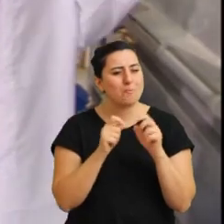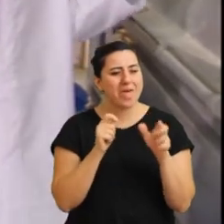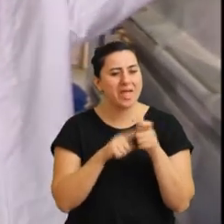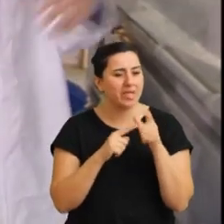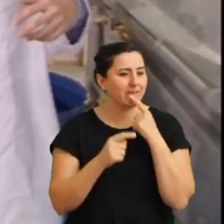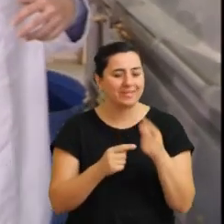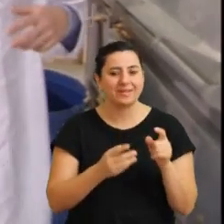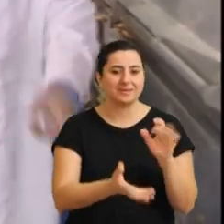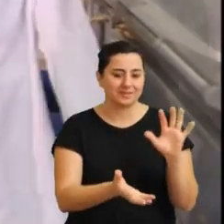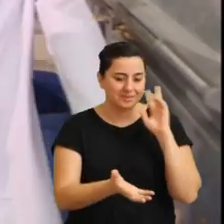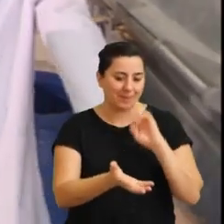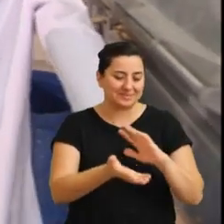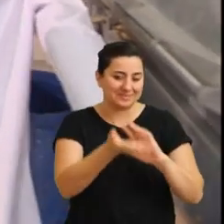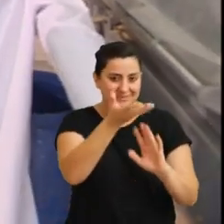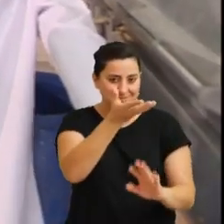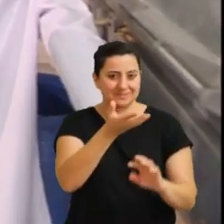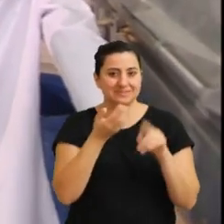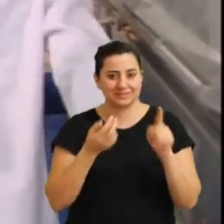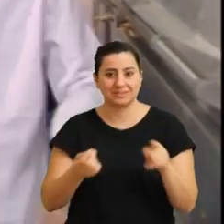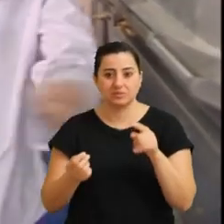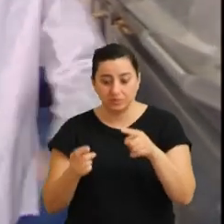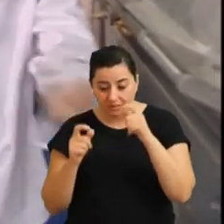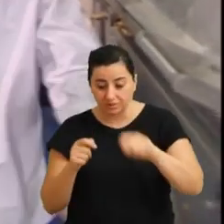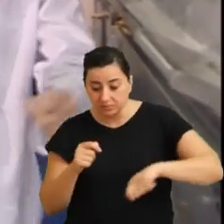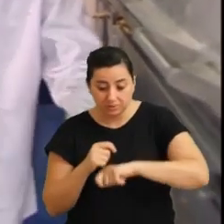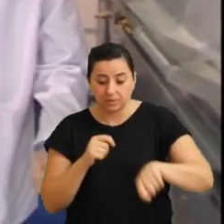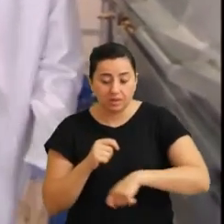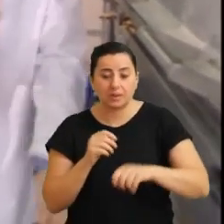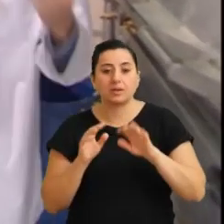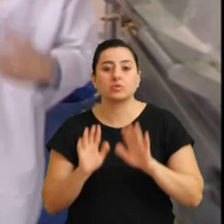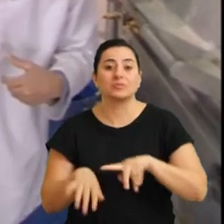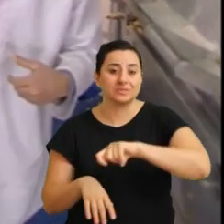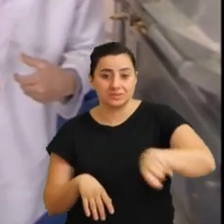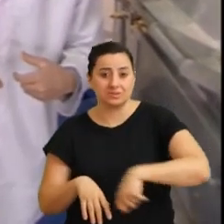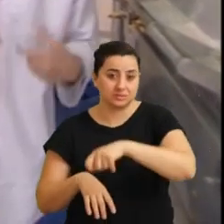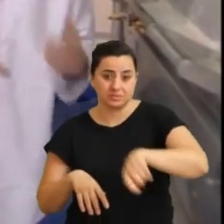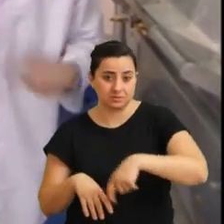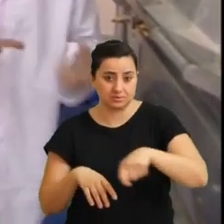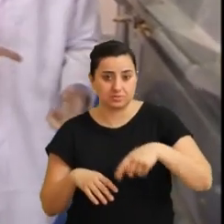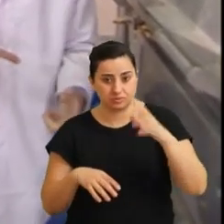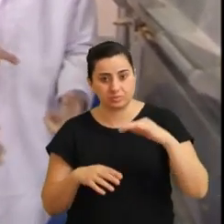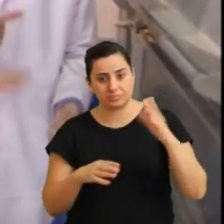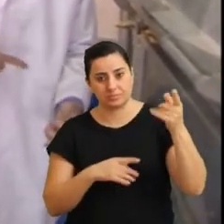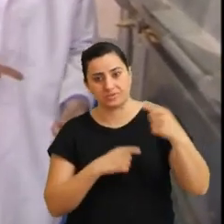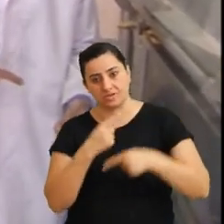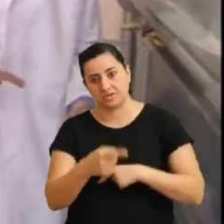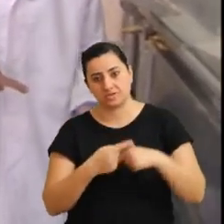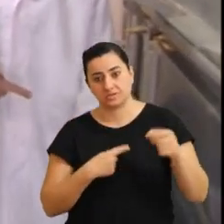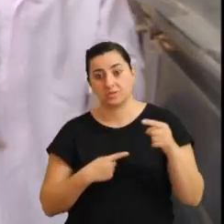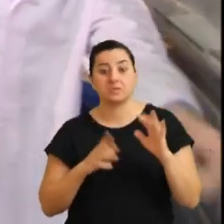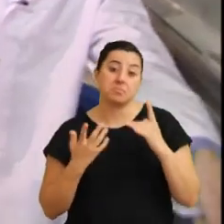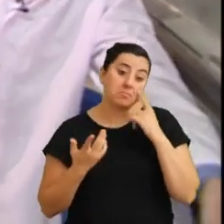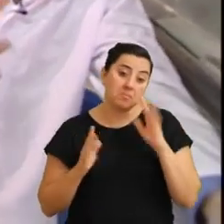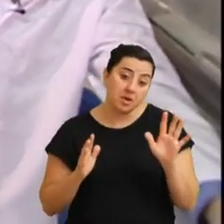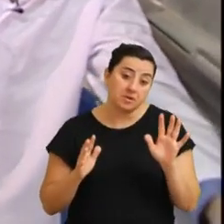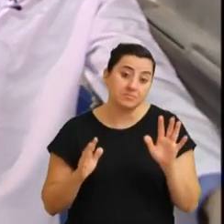Tamam. Ben küspeleri temizlerken onu jelleşmemesi gerekiyor. Tamam, sonra onu birazcık karıştır. Tamam. Sonra iş bölümü yaparız, bilemem, değiştiririz.